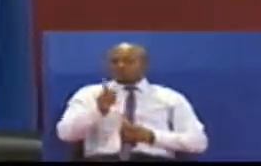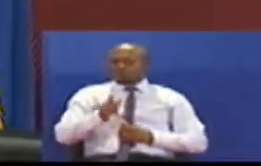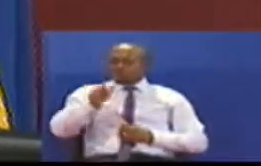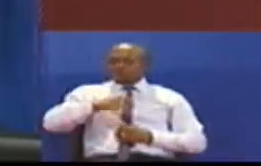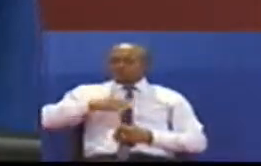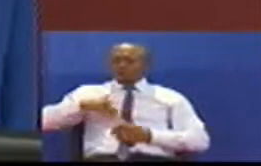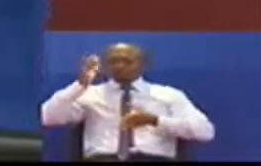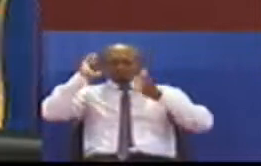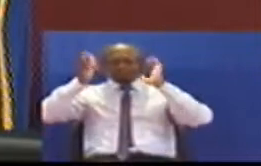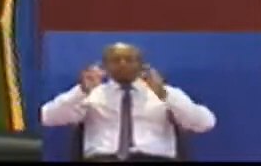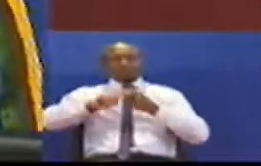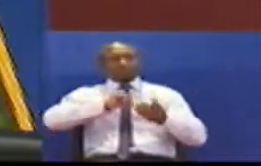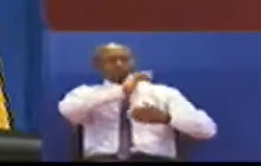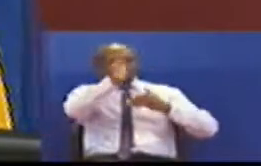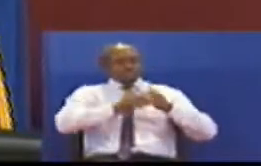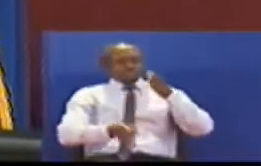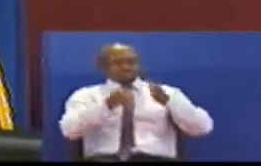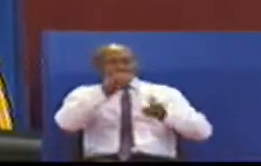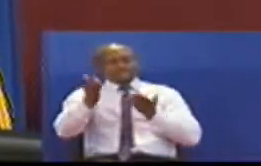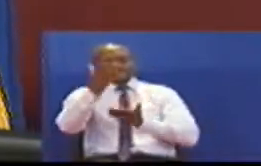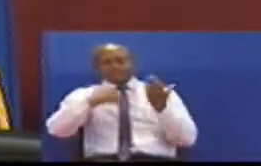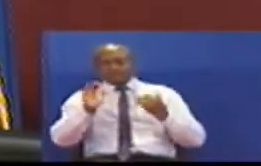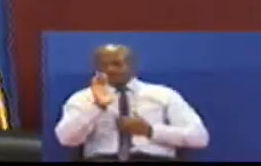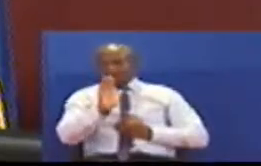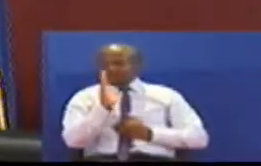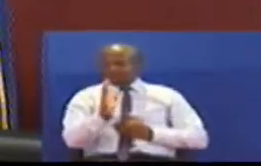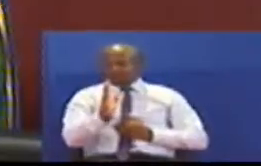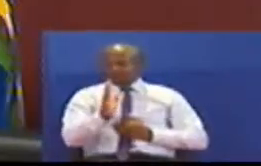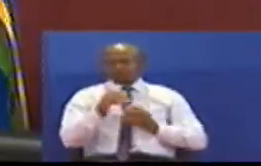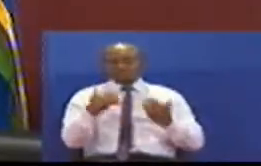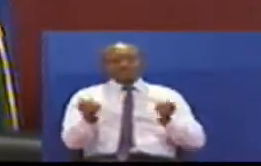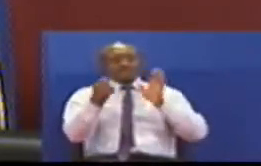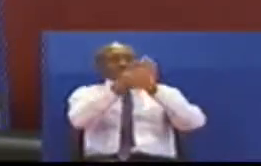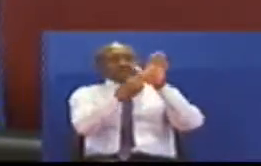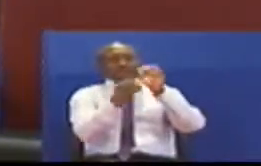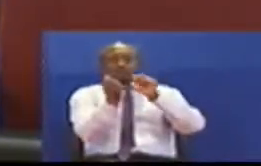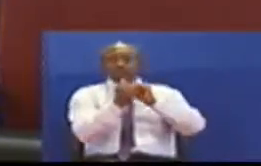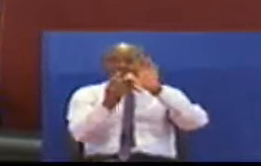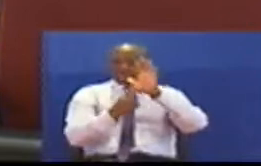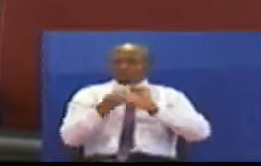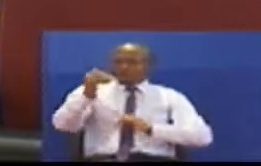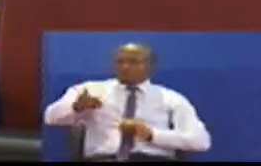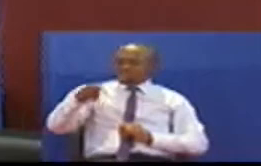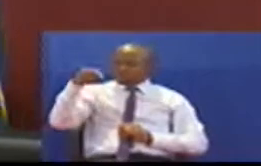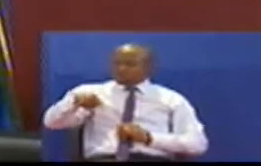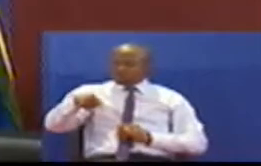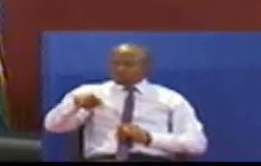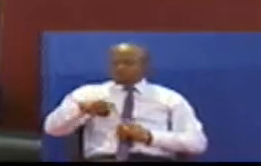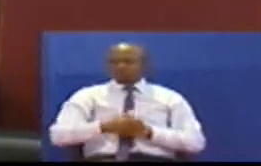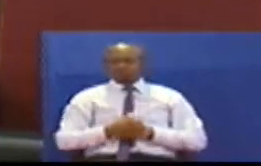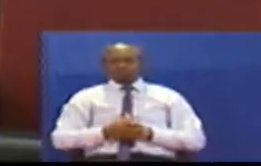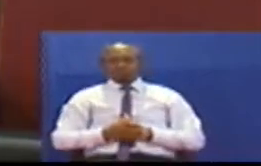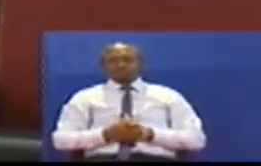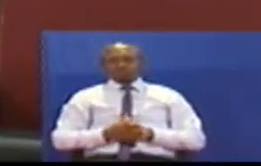kidogo, lakini tumerudisha mahali pake kama inavyotakiwa iwe. Kwa tarehe 17 mwezi huu. Kwa hiyo half time ya